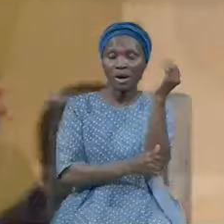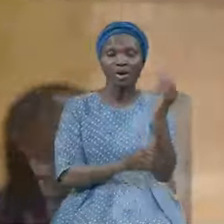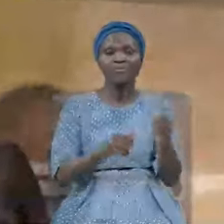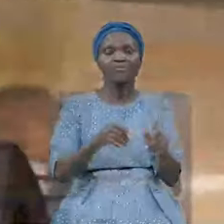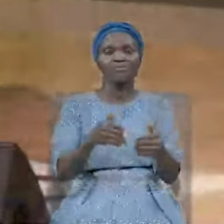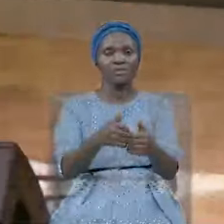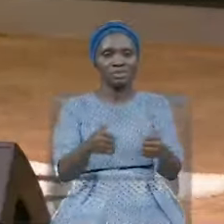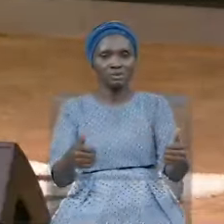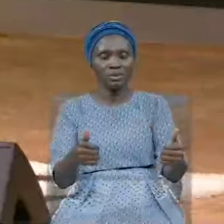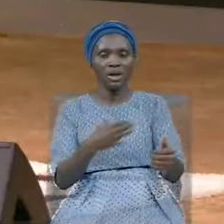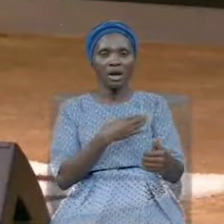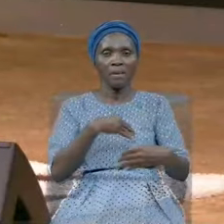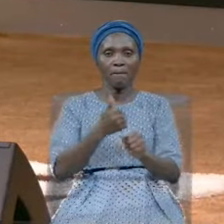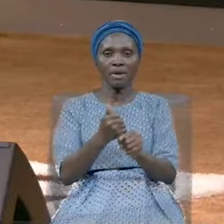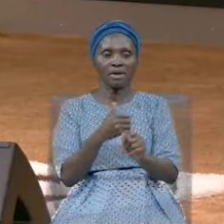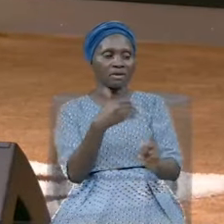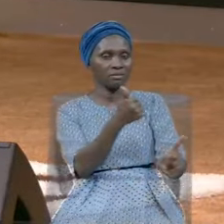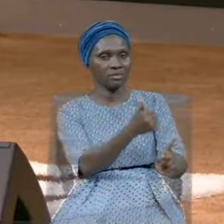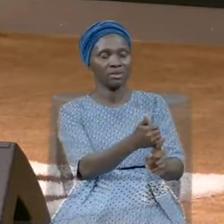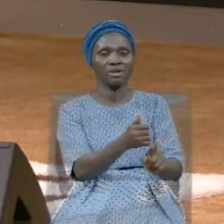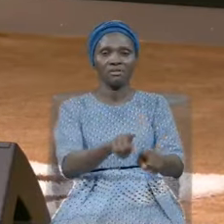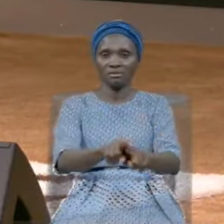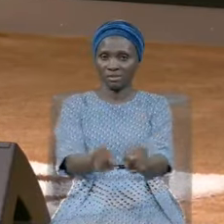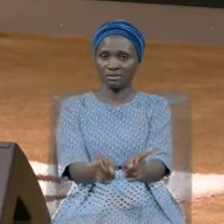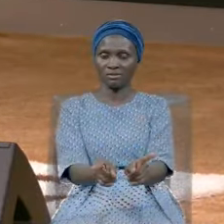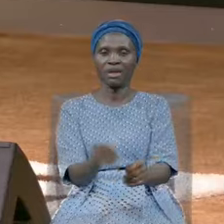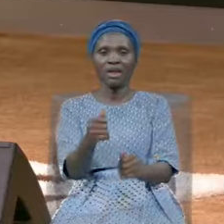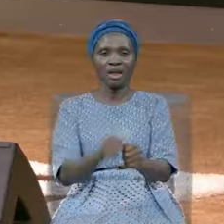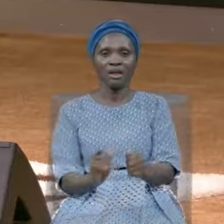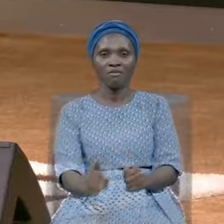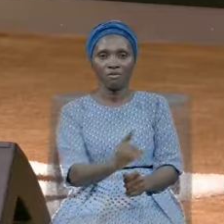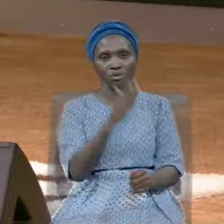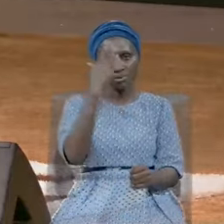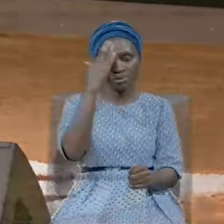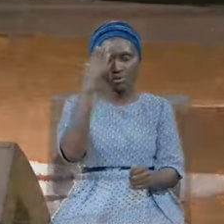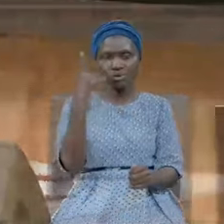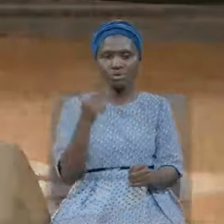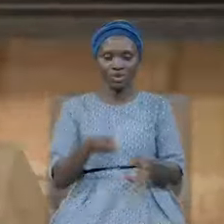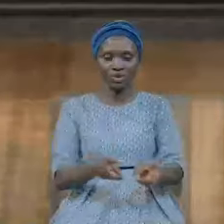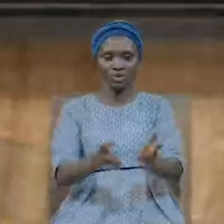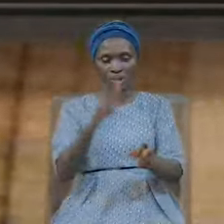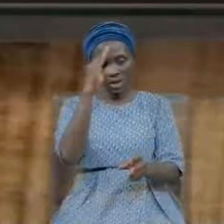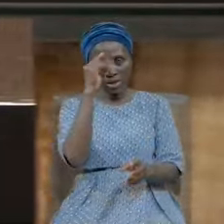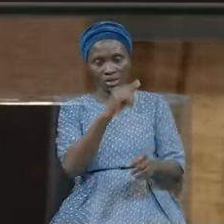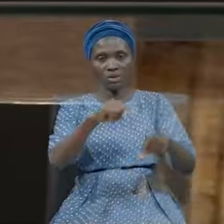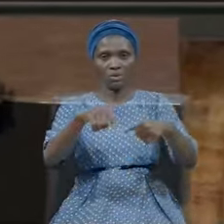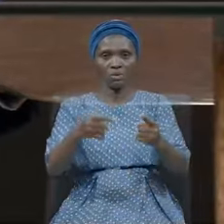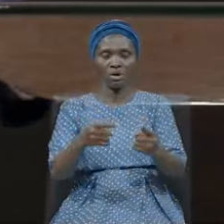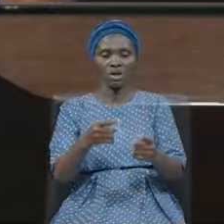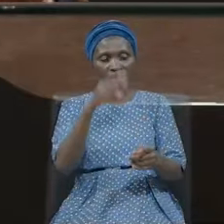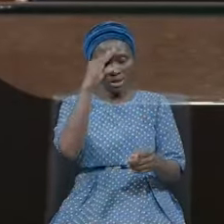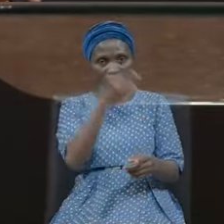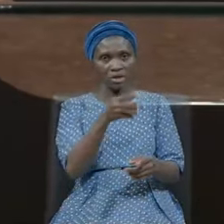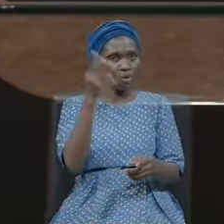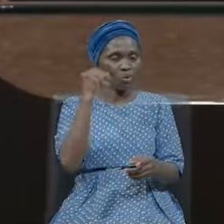tout en obéissant au Seigneur. Tout le monde connaît les pas qu'il a fait, comment il a marché. Il n'était pas comme